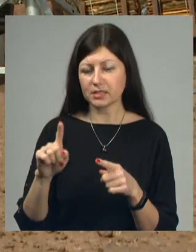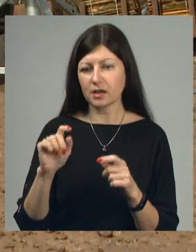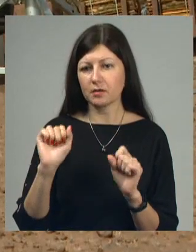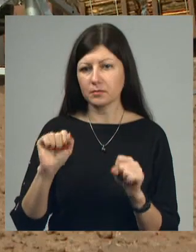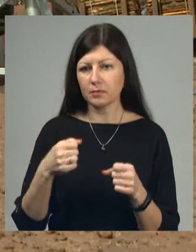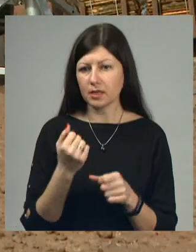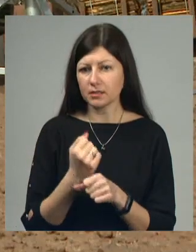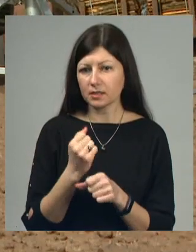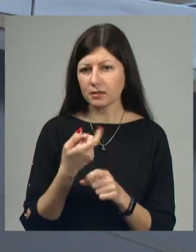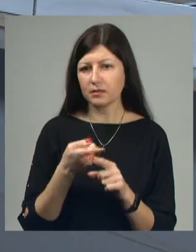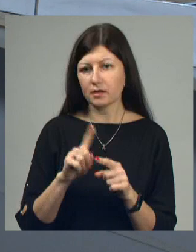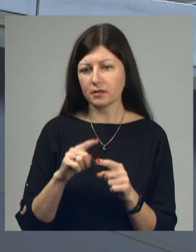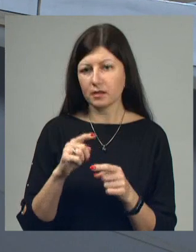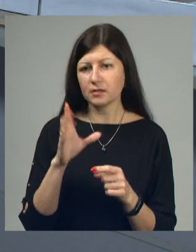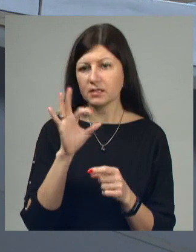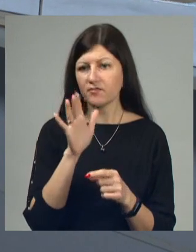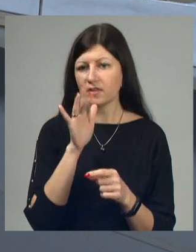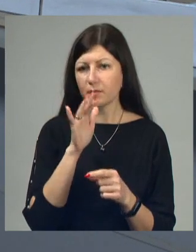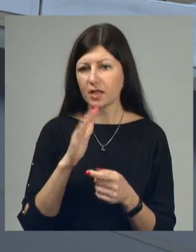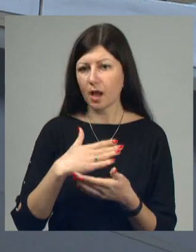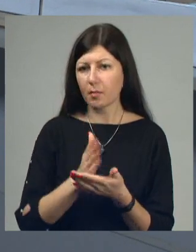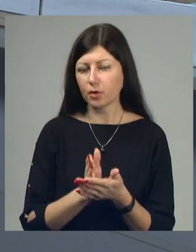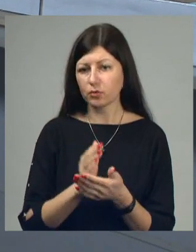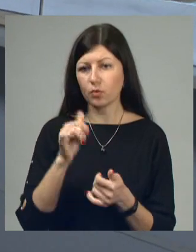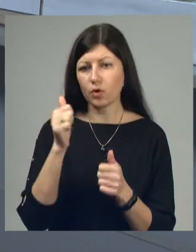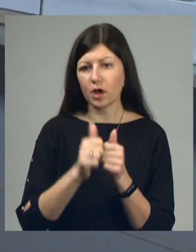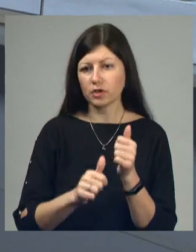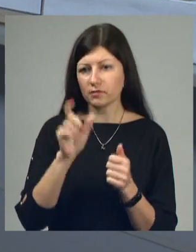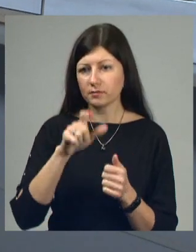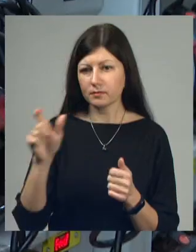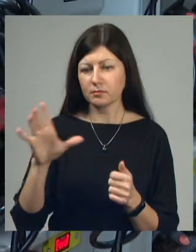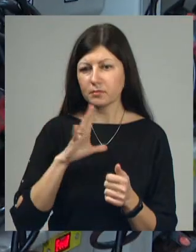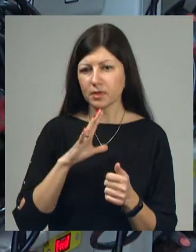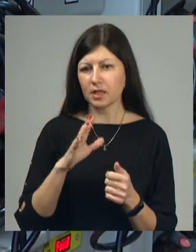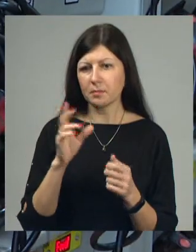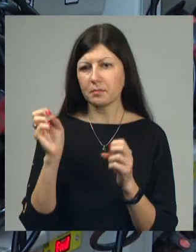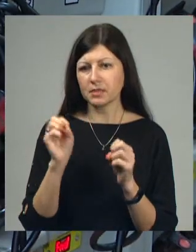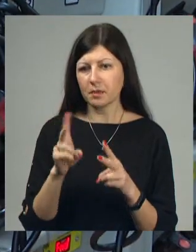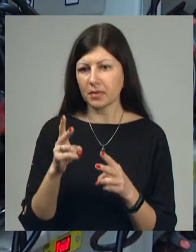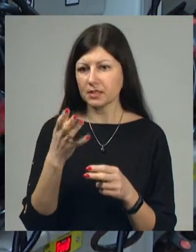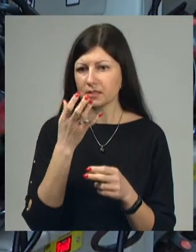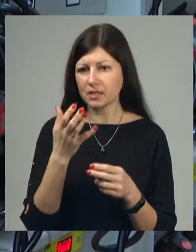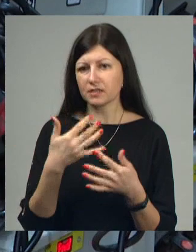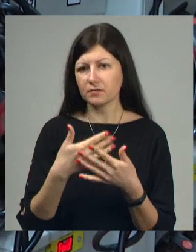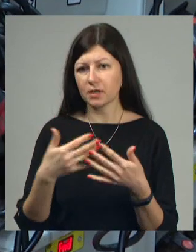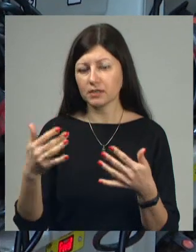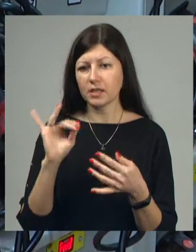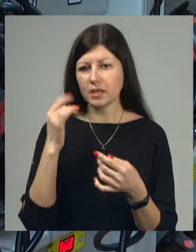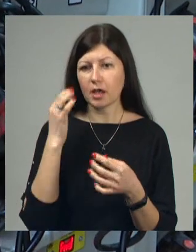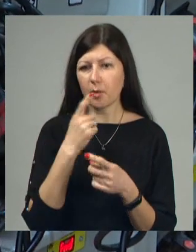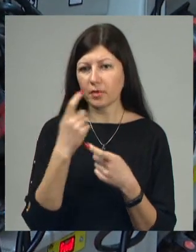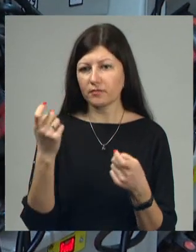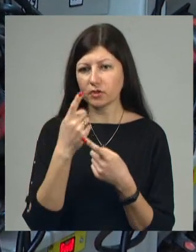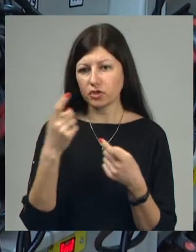позволило современное оснащение. У каждого шахтера были с собой обязательные средства безопасности, в том числе система оповещения в